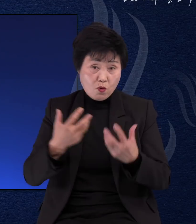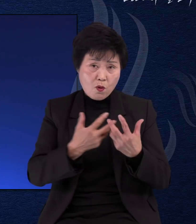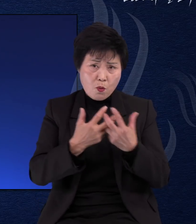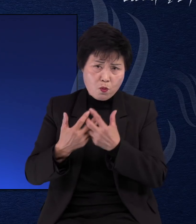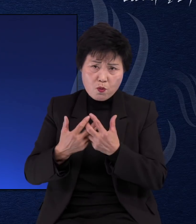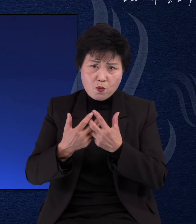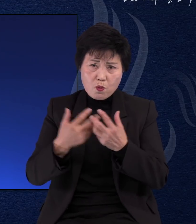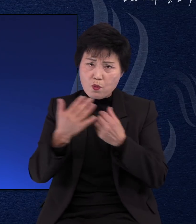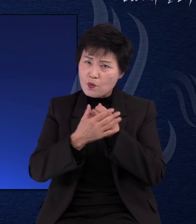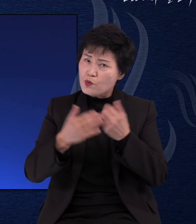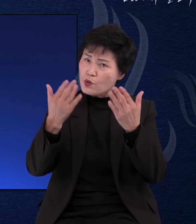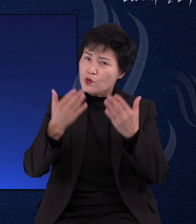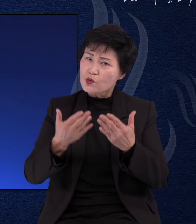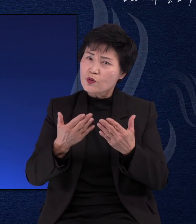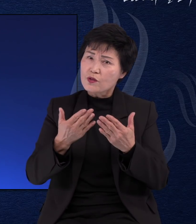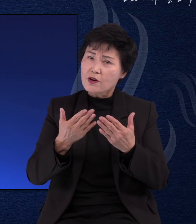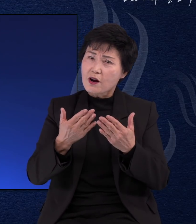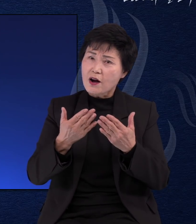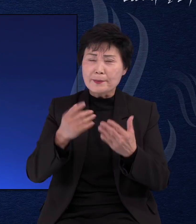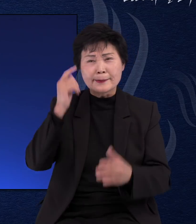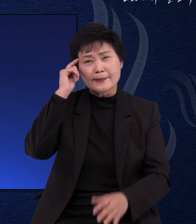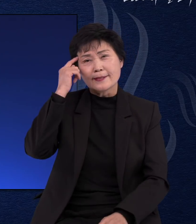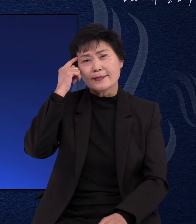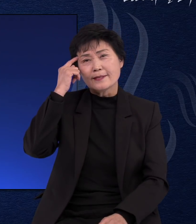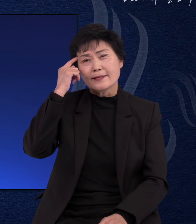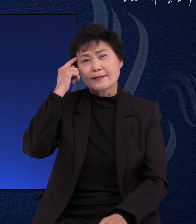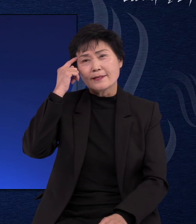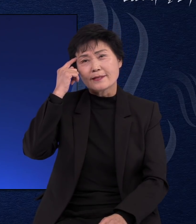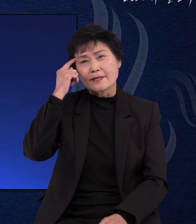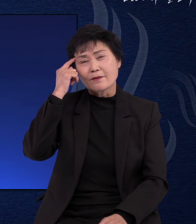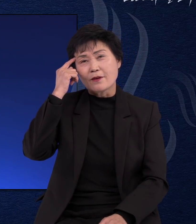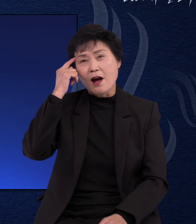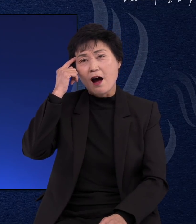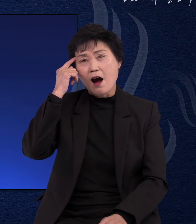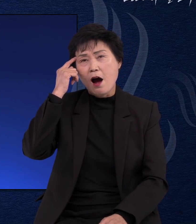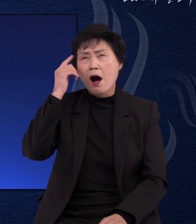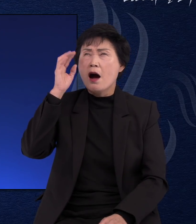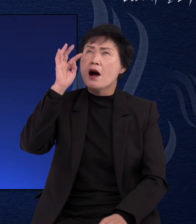베푸셔서 이 많은 복을 주실까 생각해 보니, 몇 날